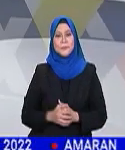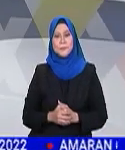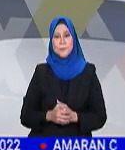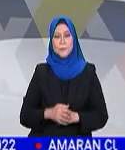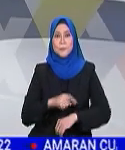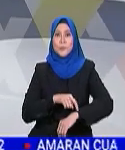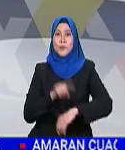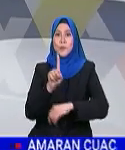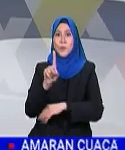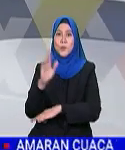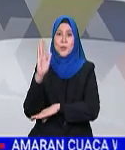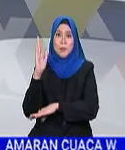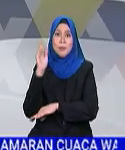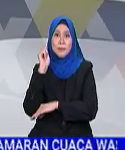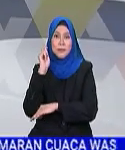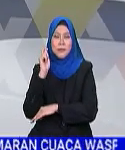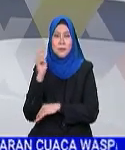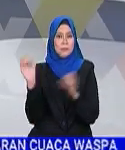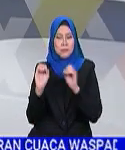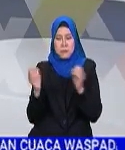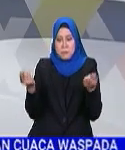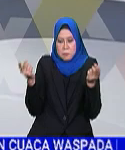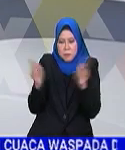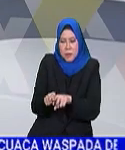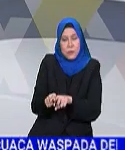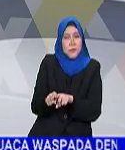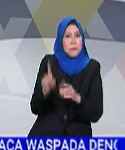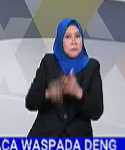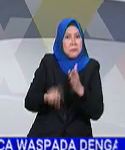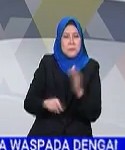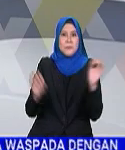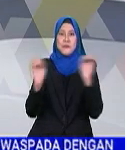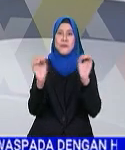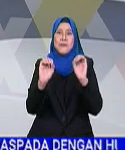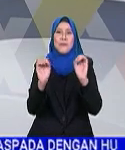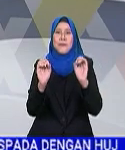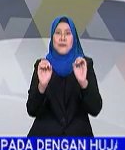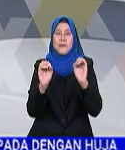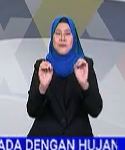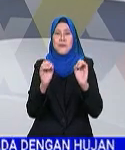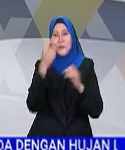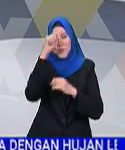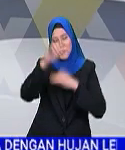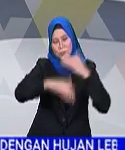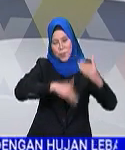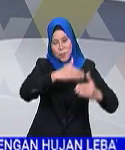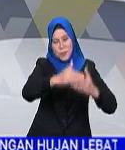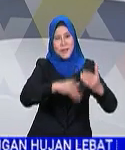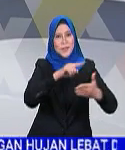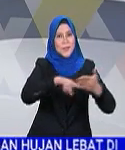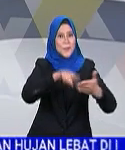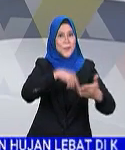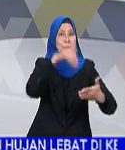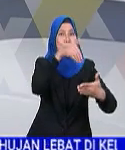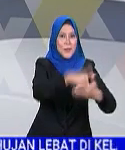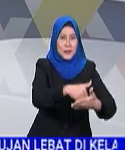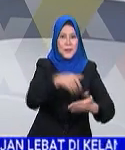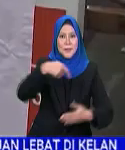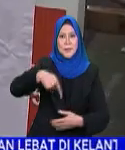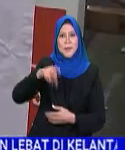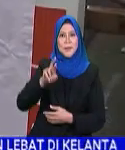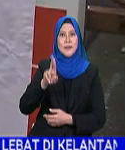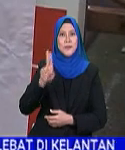Setakat pukul 1:30 hari tadi, tiada insiden tidak diingini dilaporkan berlaku sepanjang proses pengundian PRU Dun Melaka.